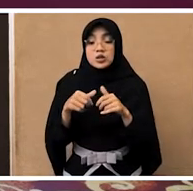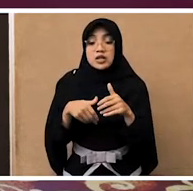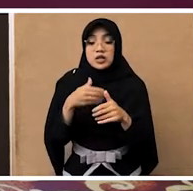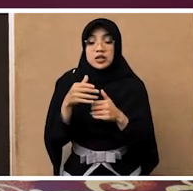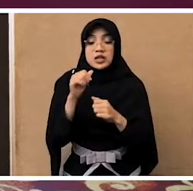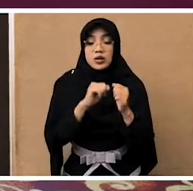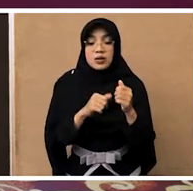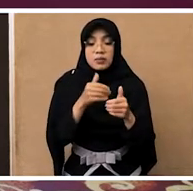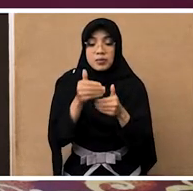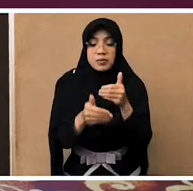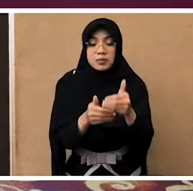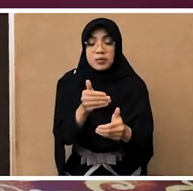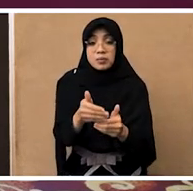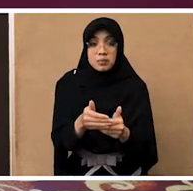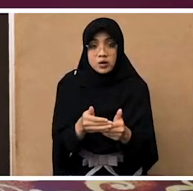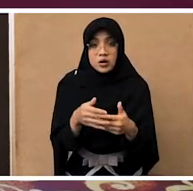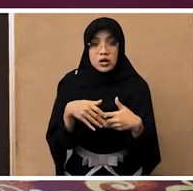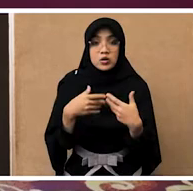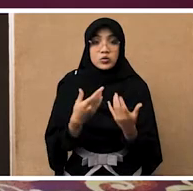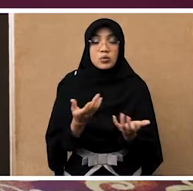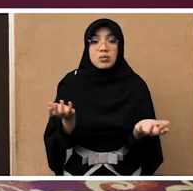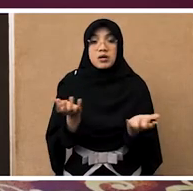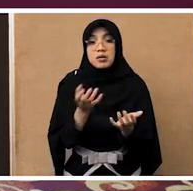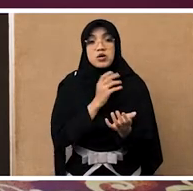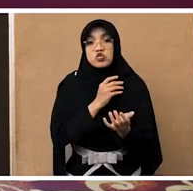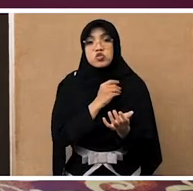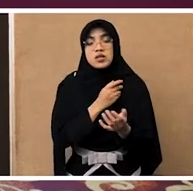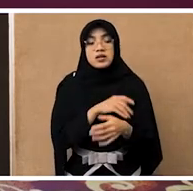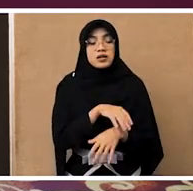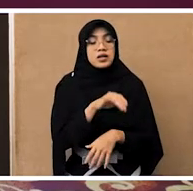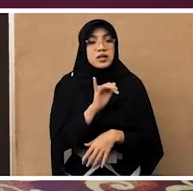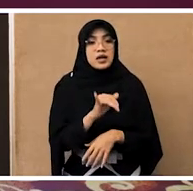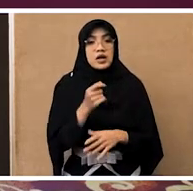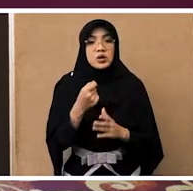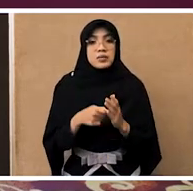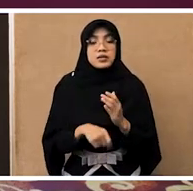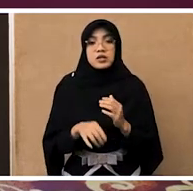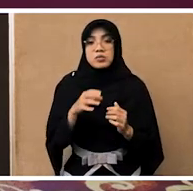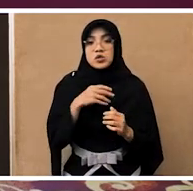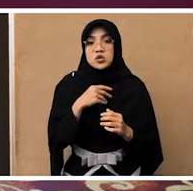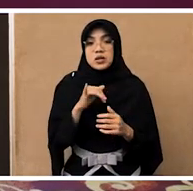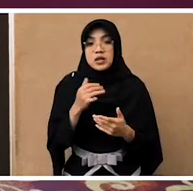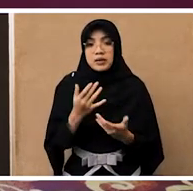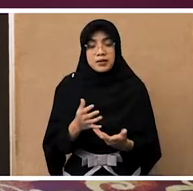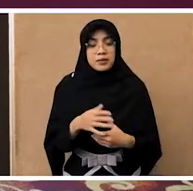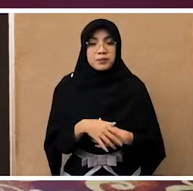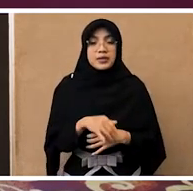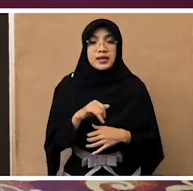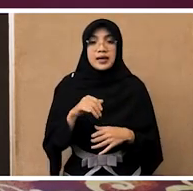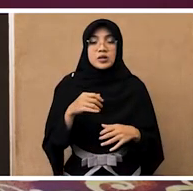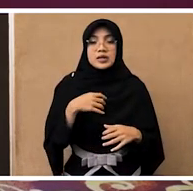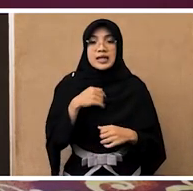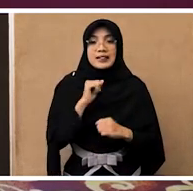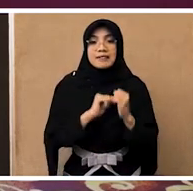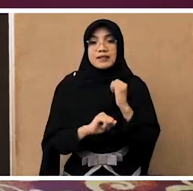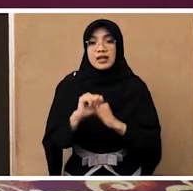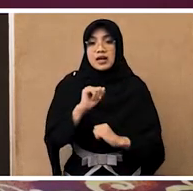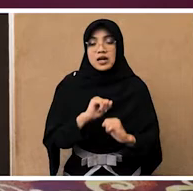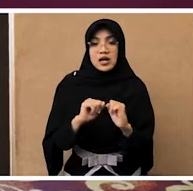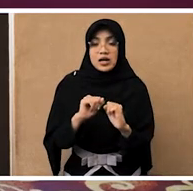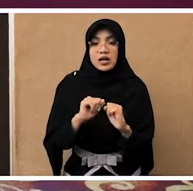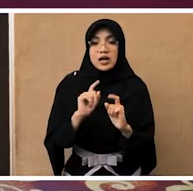dilakukan langkah-langkah itu ya atau seperti apa maksudnya kalau di dalam pasal itu ya dia itu tindakan jadi